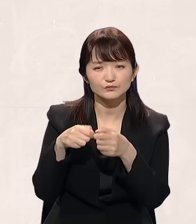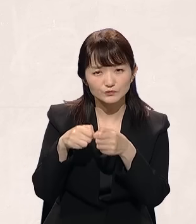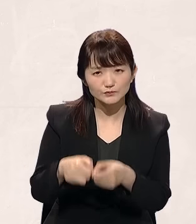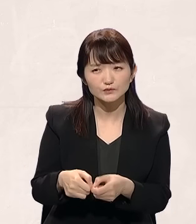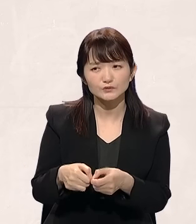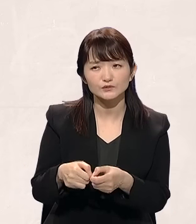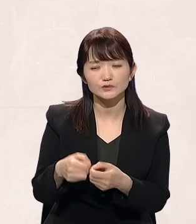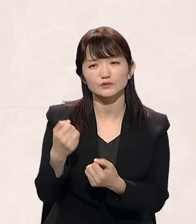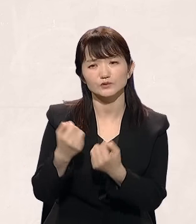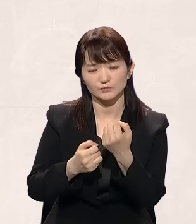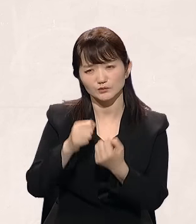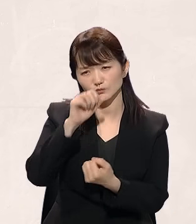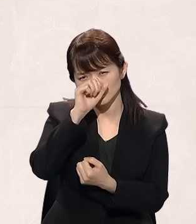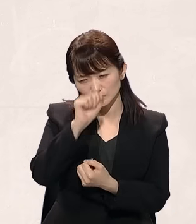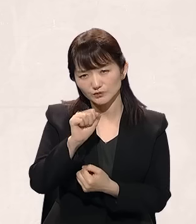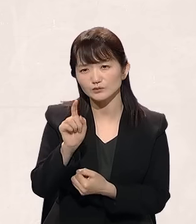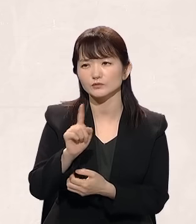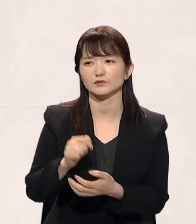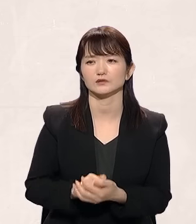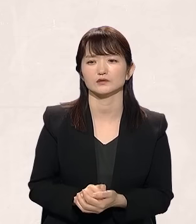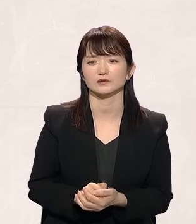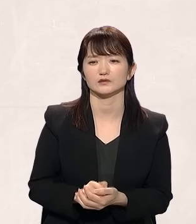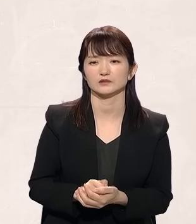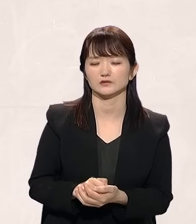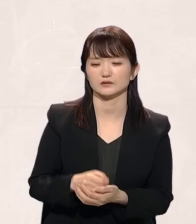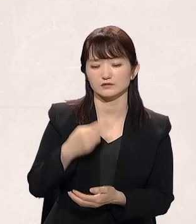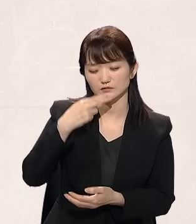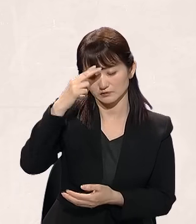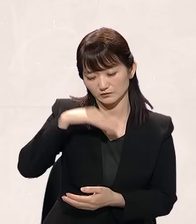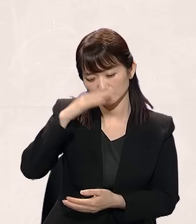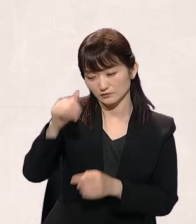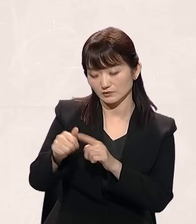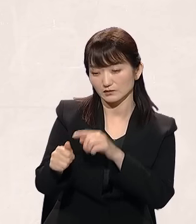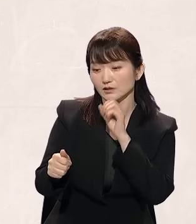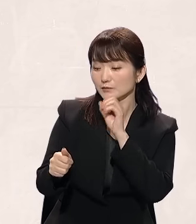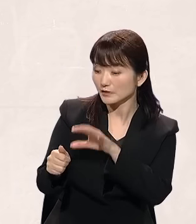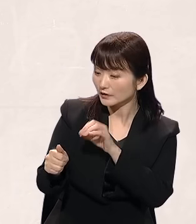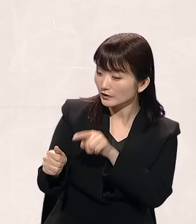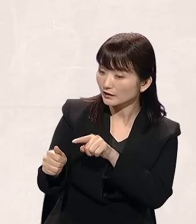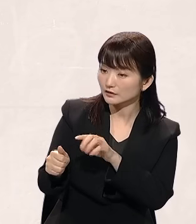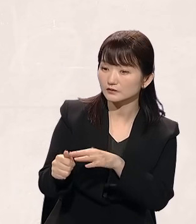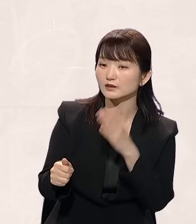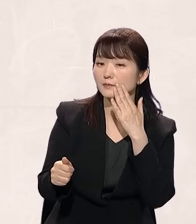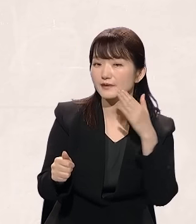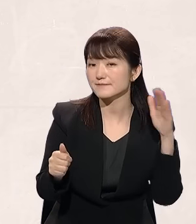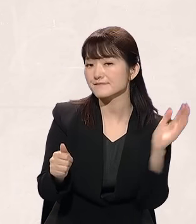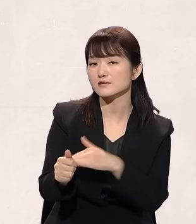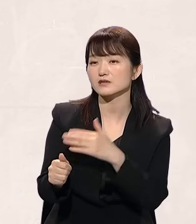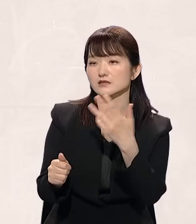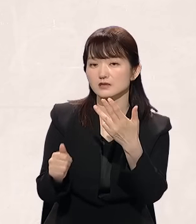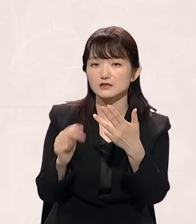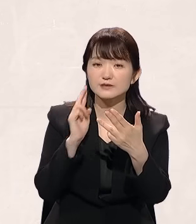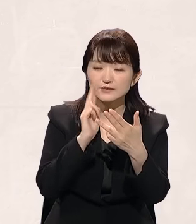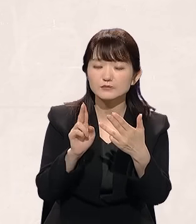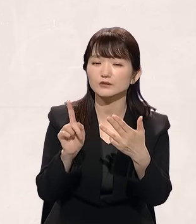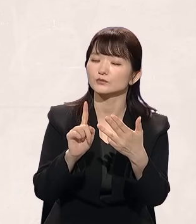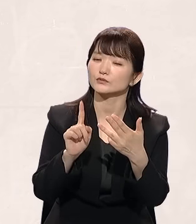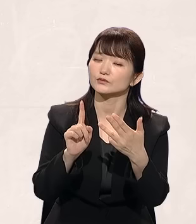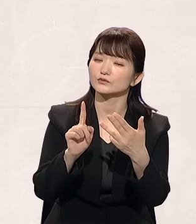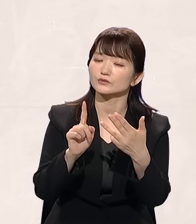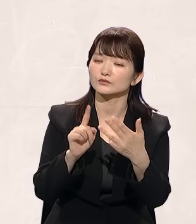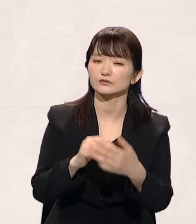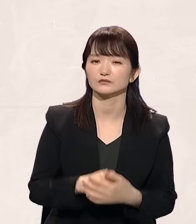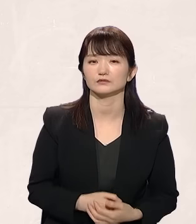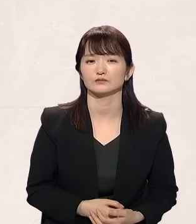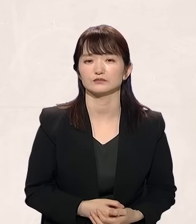설명을 해 줬으면 좋겠는데 말로 해라는 건지 아니면은 뭐 이렇게까지 여덟 대는 너무 과했다고 판단한 건지네 좀 더